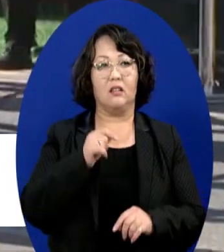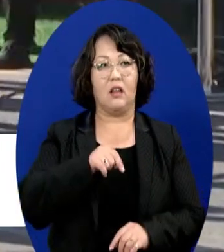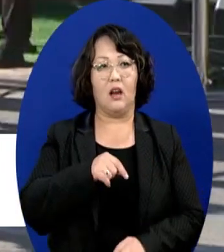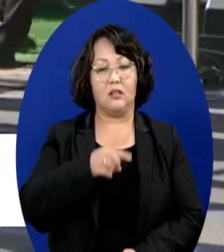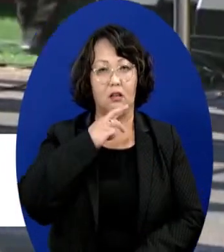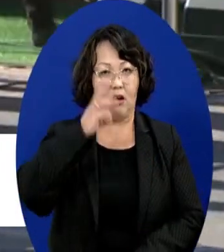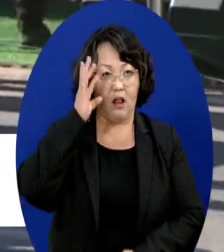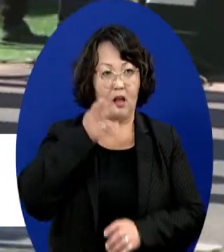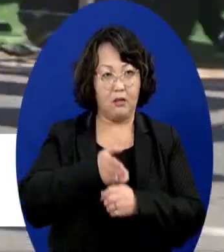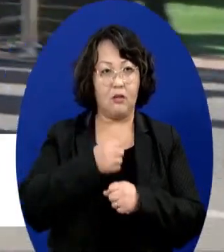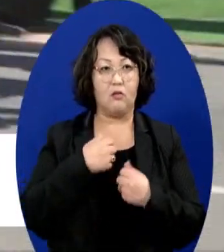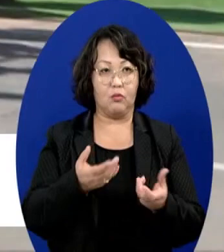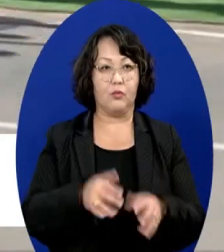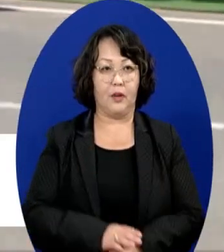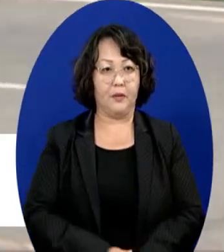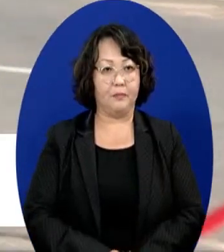зөвлөлээ.